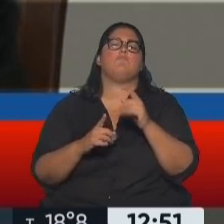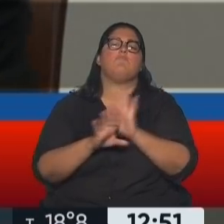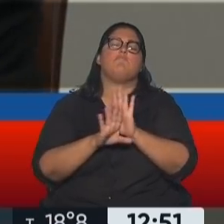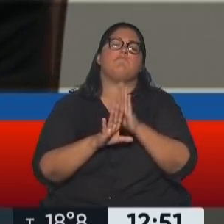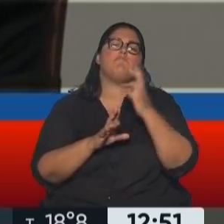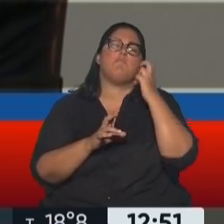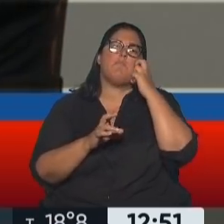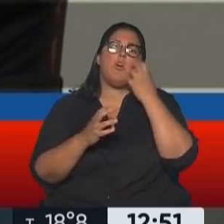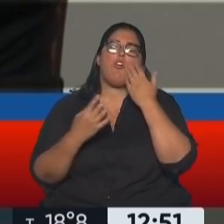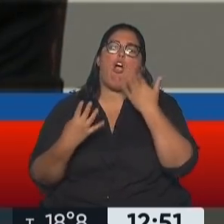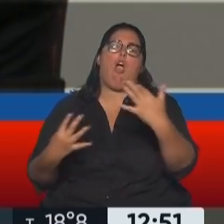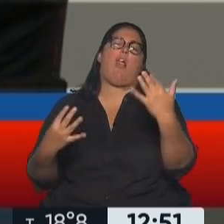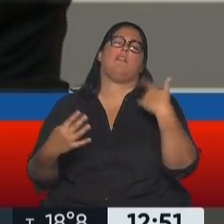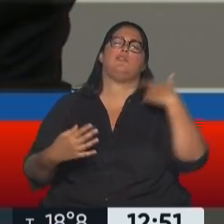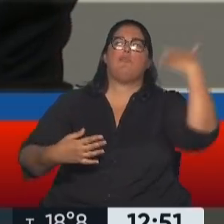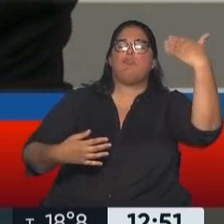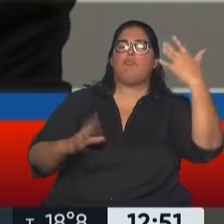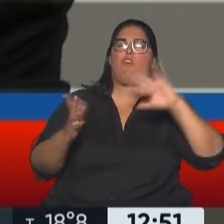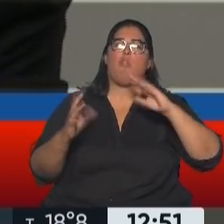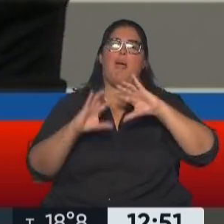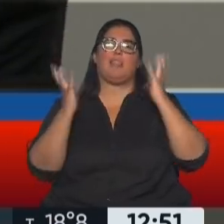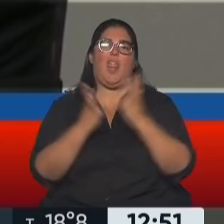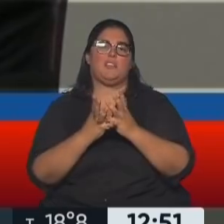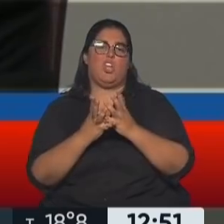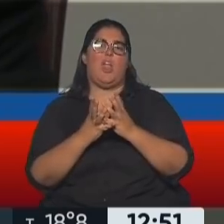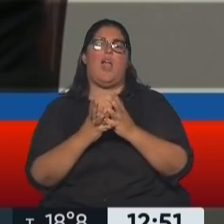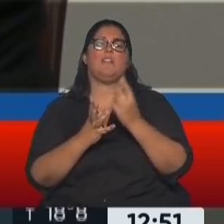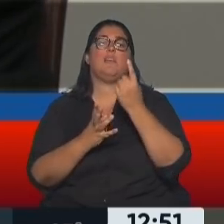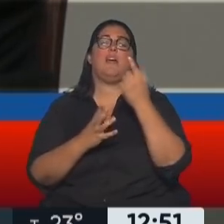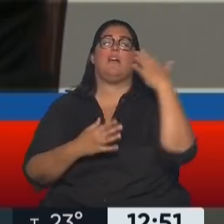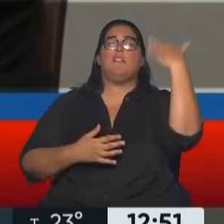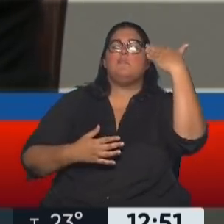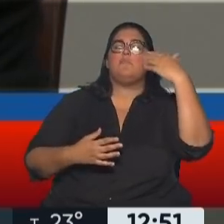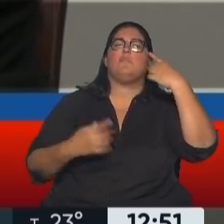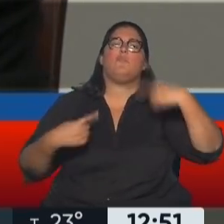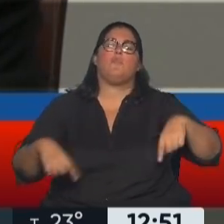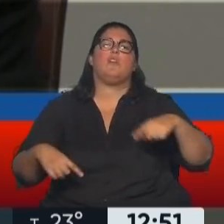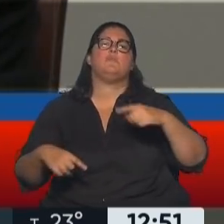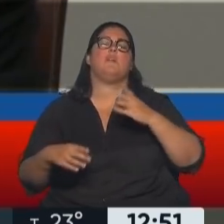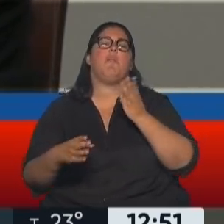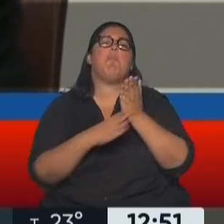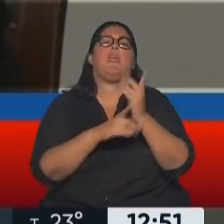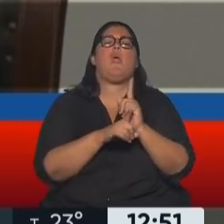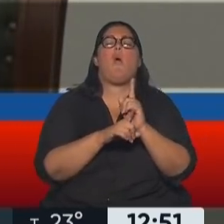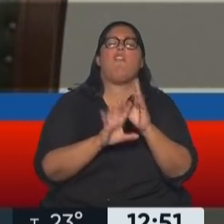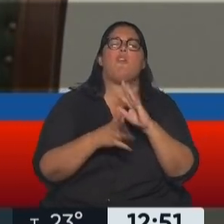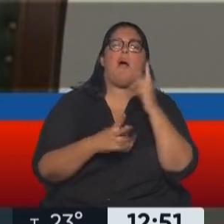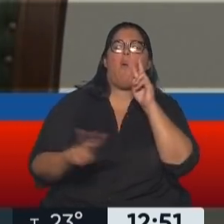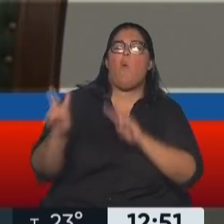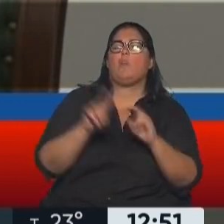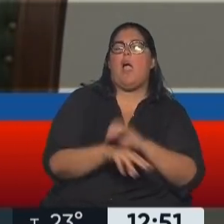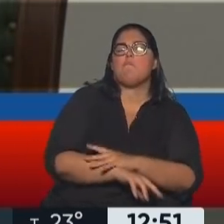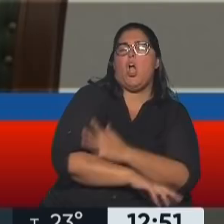парламентами. И после каждого такого выступления на слезе, на эмоциях опять требовать